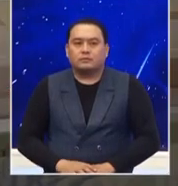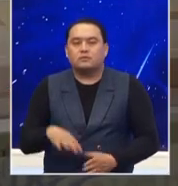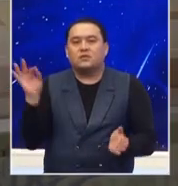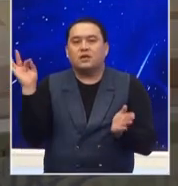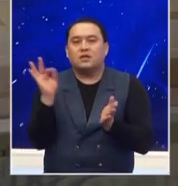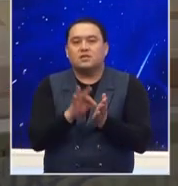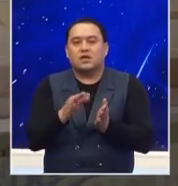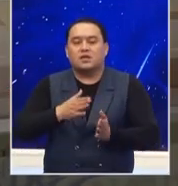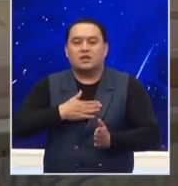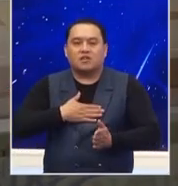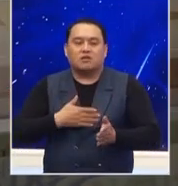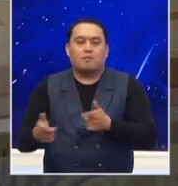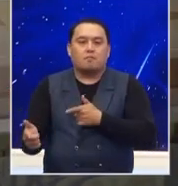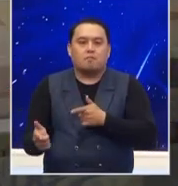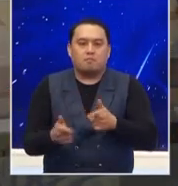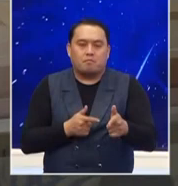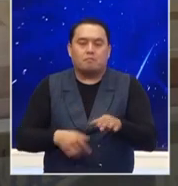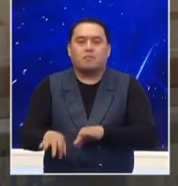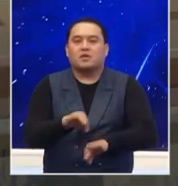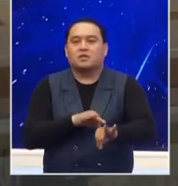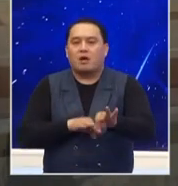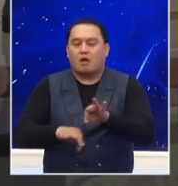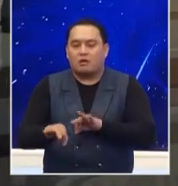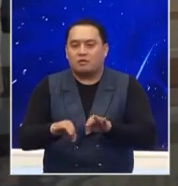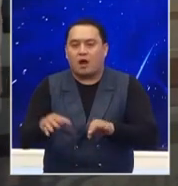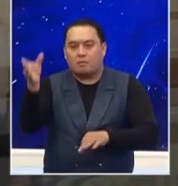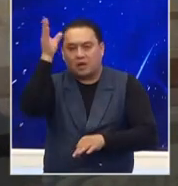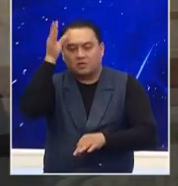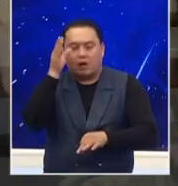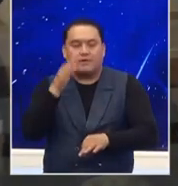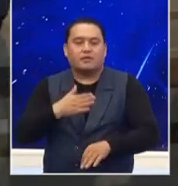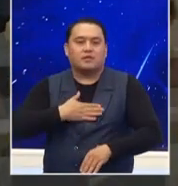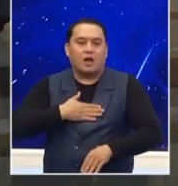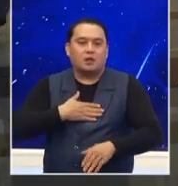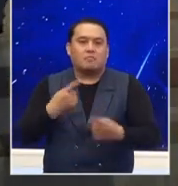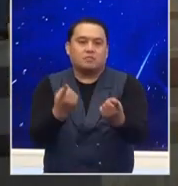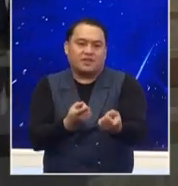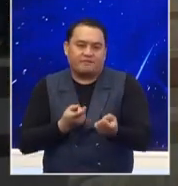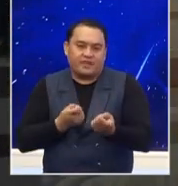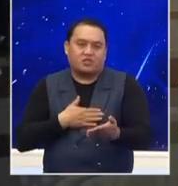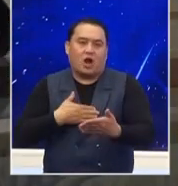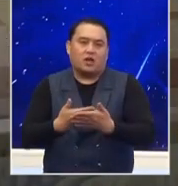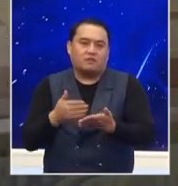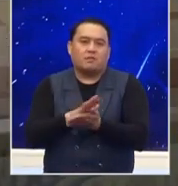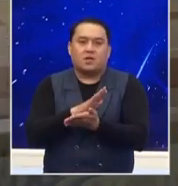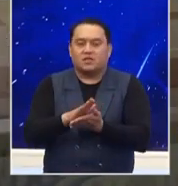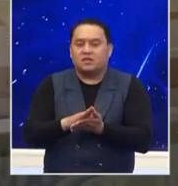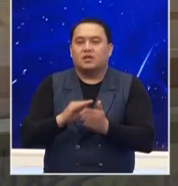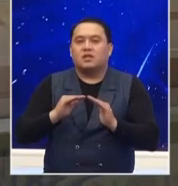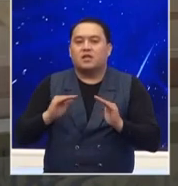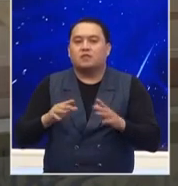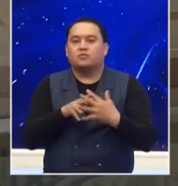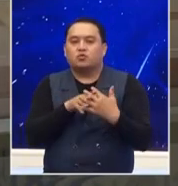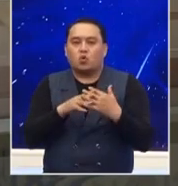нашего проекта была помочь в подготовке, то есть в образовательном проекте именно привлечь волонтеров и помочь детям сельских